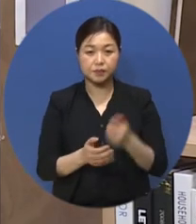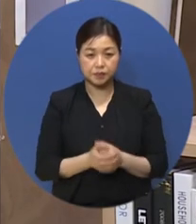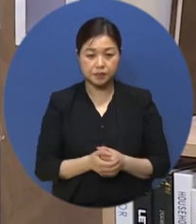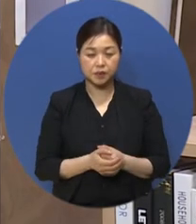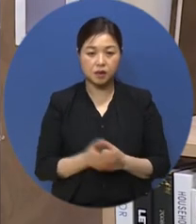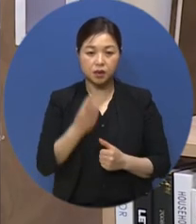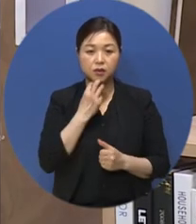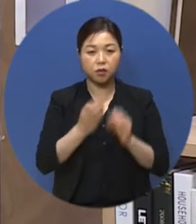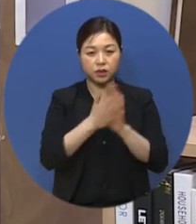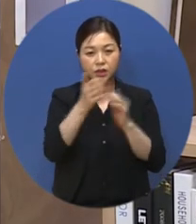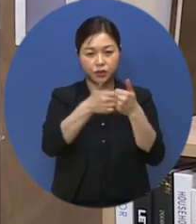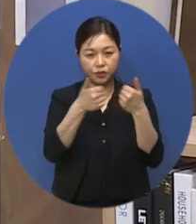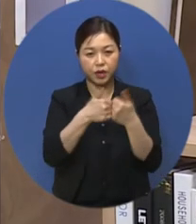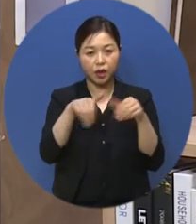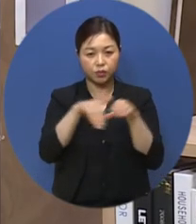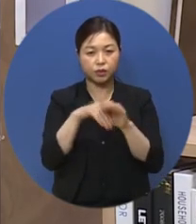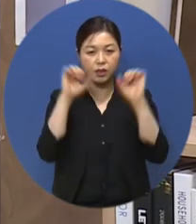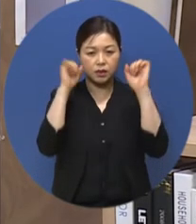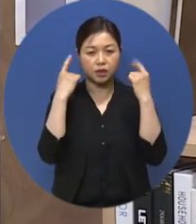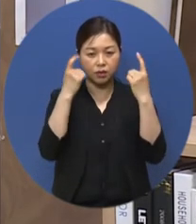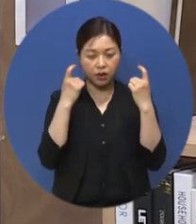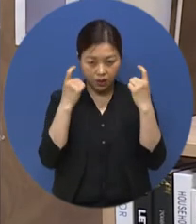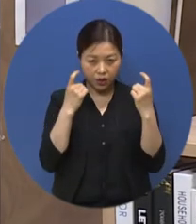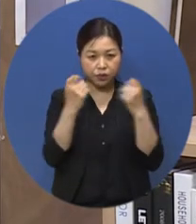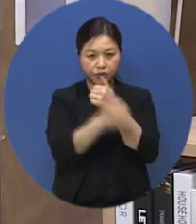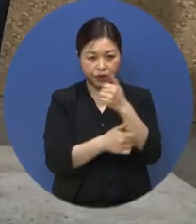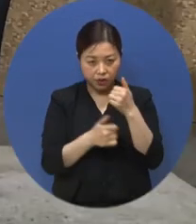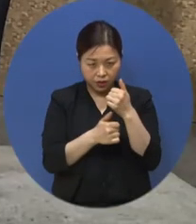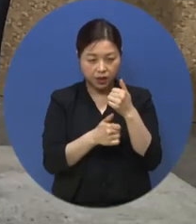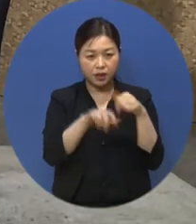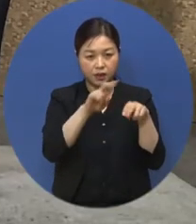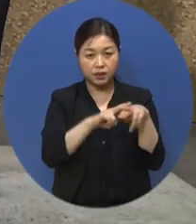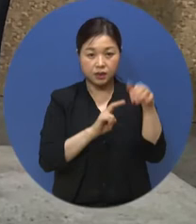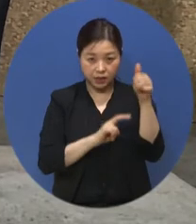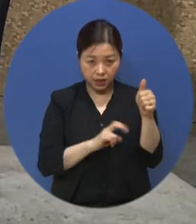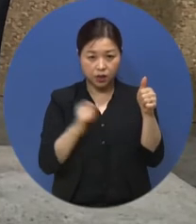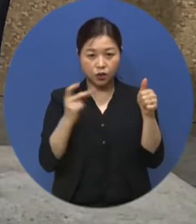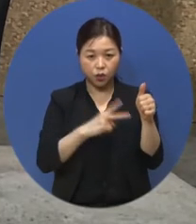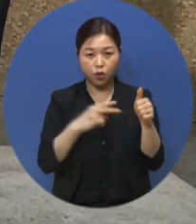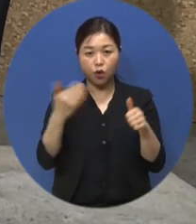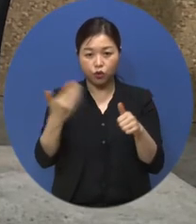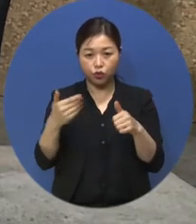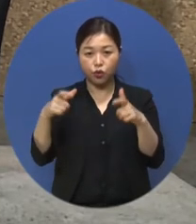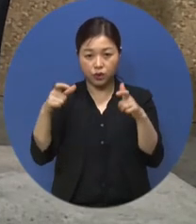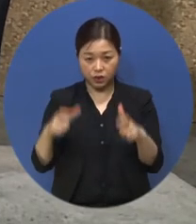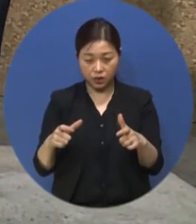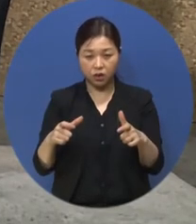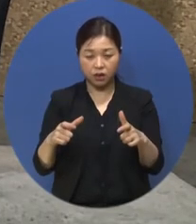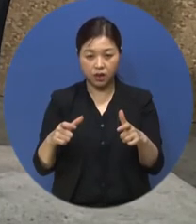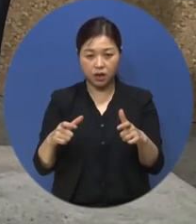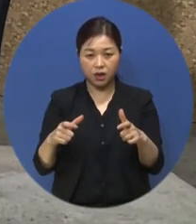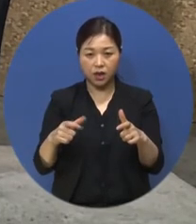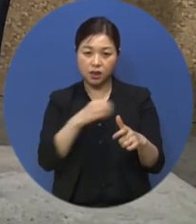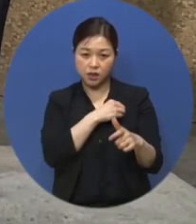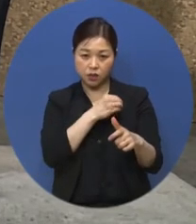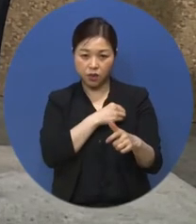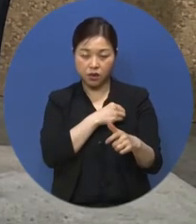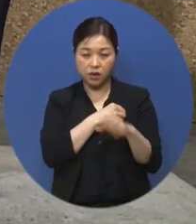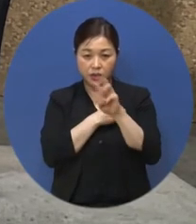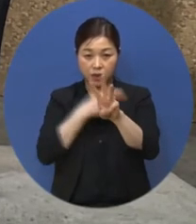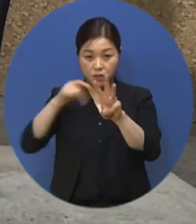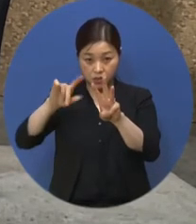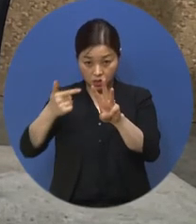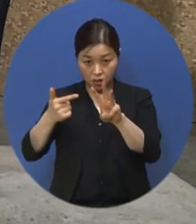문화체육관광위원회 위원장직뿐만 아니라 구로구 의원도 3선을 하셨는데 예. 그때는